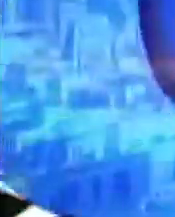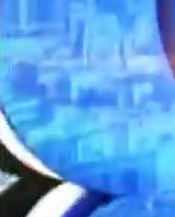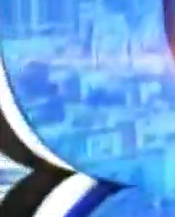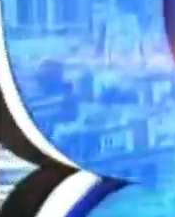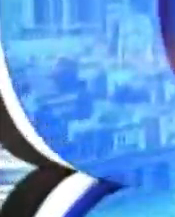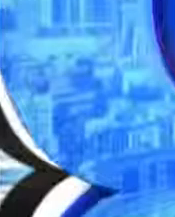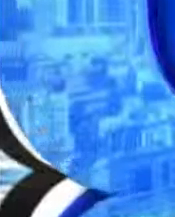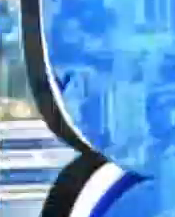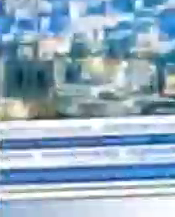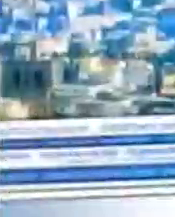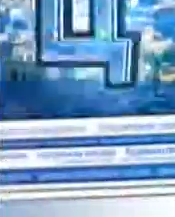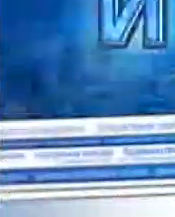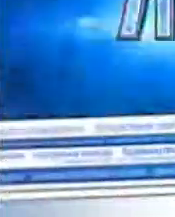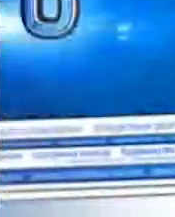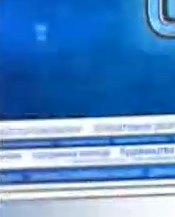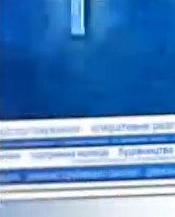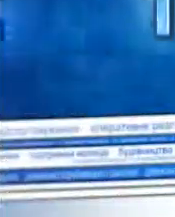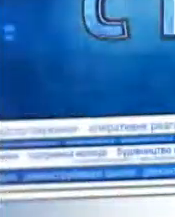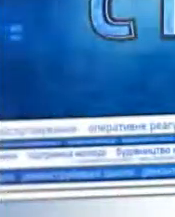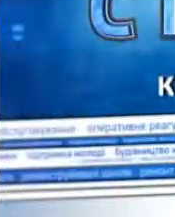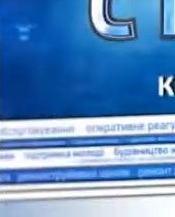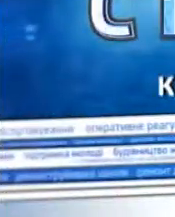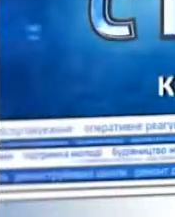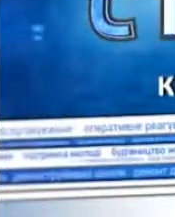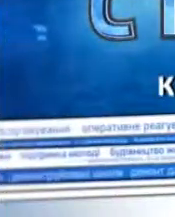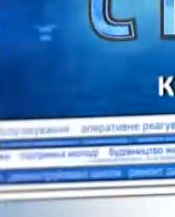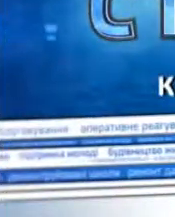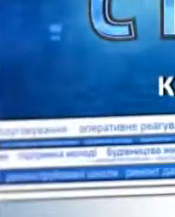студії. За кілька хвилин ми продовжимо. Приєднуйтесь.